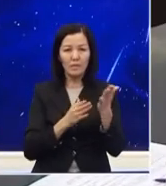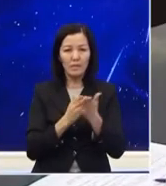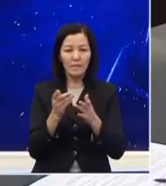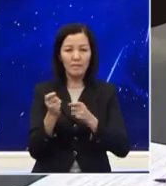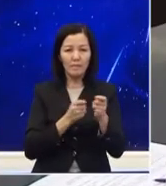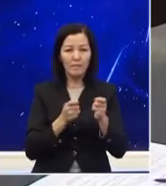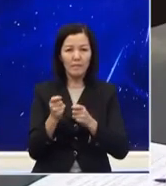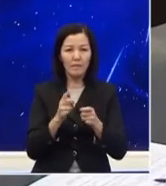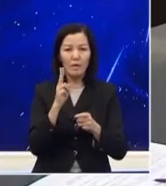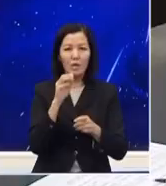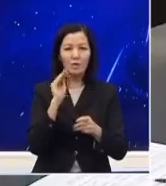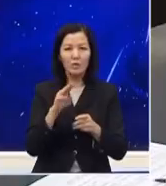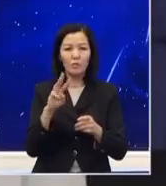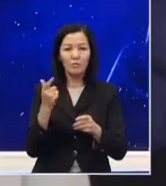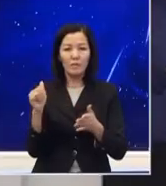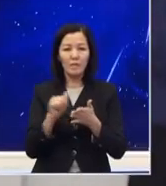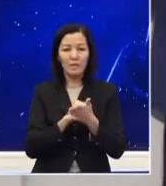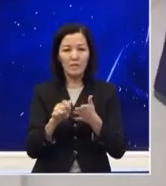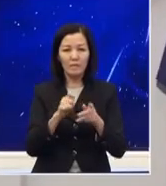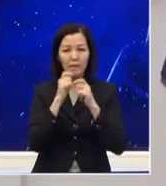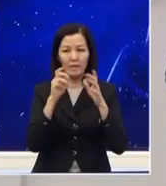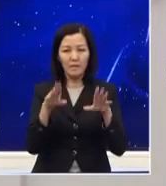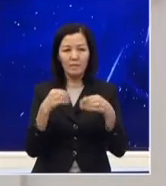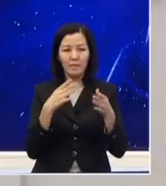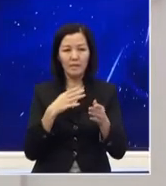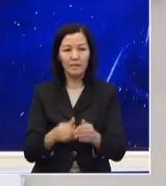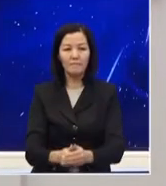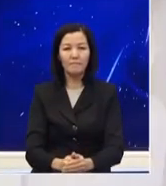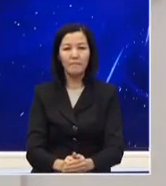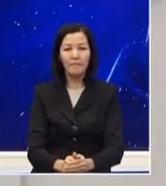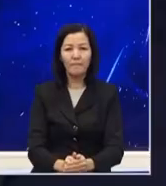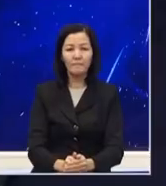ішкі саясат басқармасы тарапынан 200 мың теңгелік сертификат табысталды.